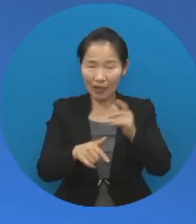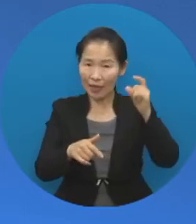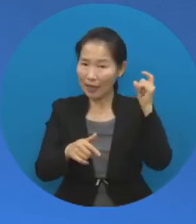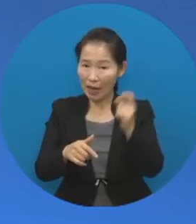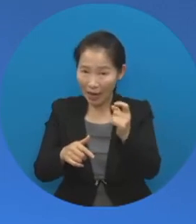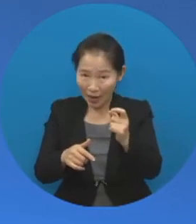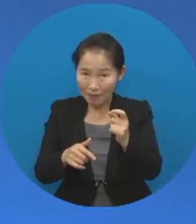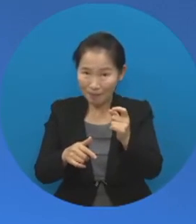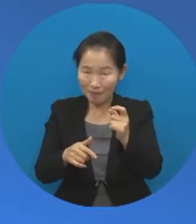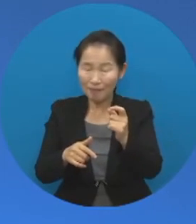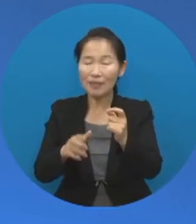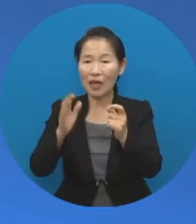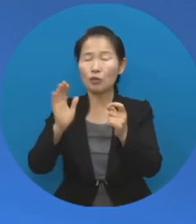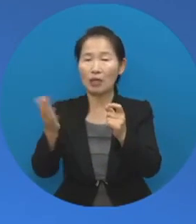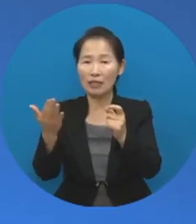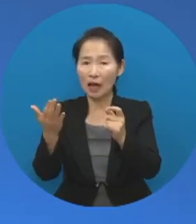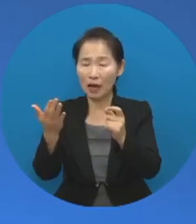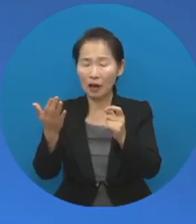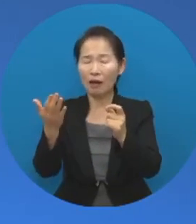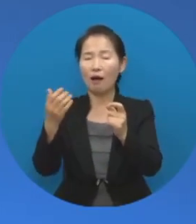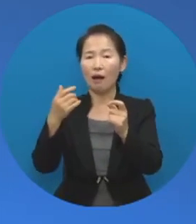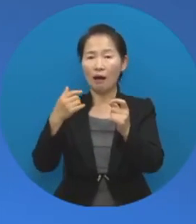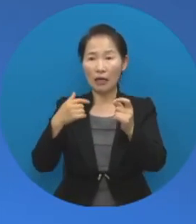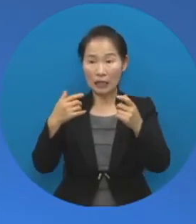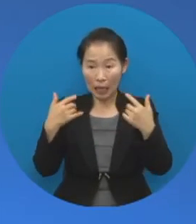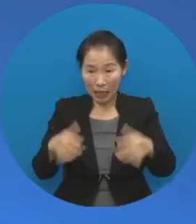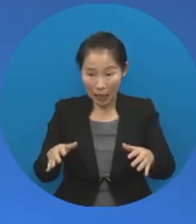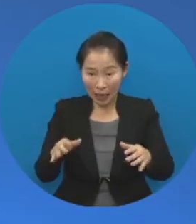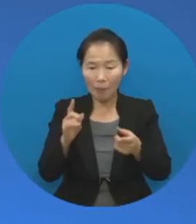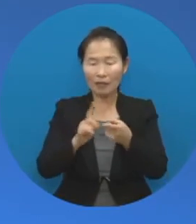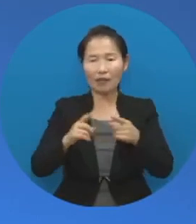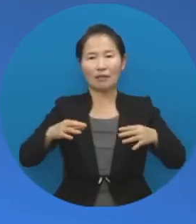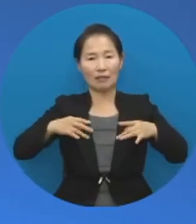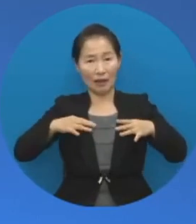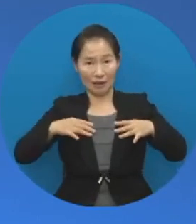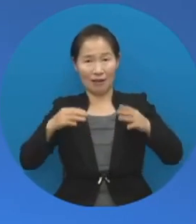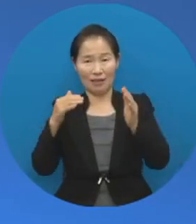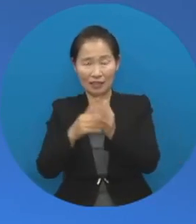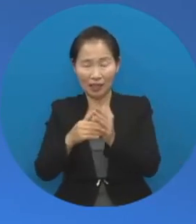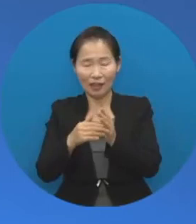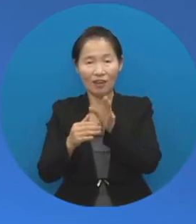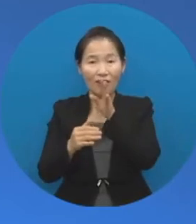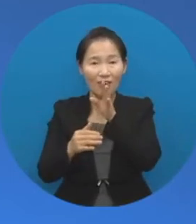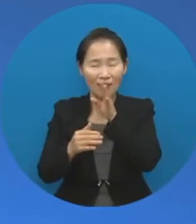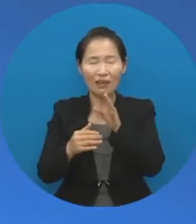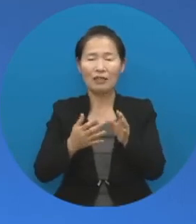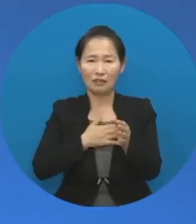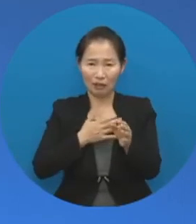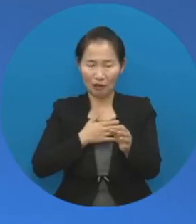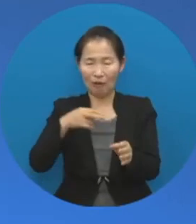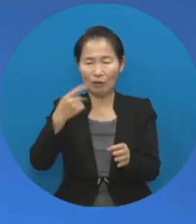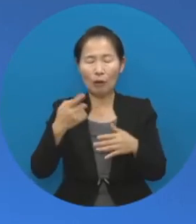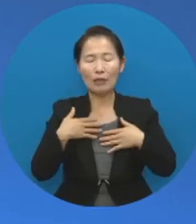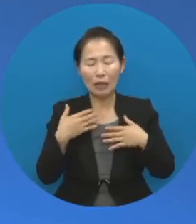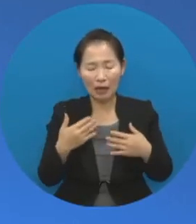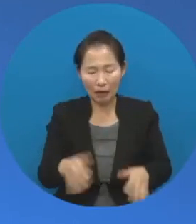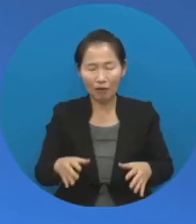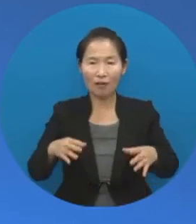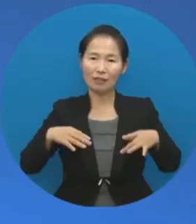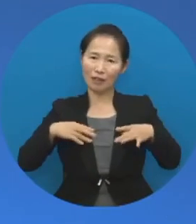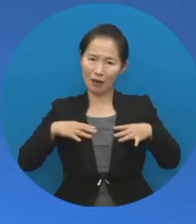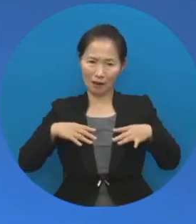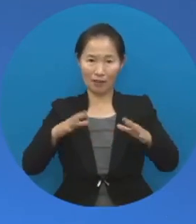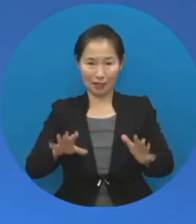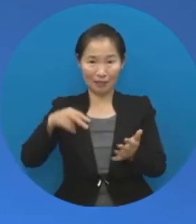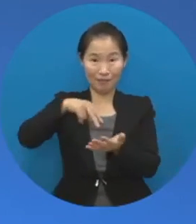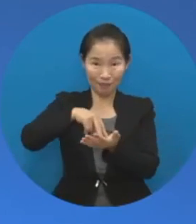된다고 사도 바울은 그 약한 것을 자랑했거든요. 근데 저도 이 약한 것을 자랑할 수 있고 하나님을